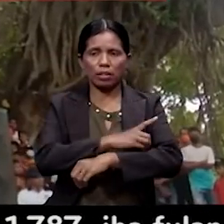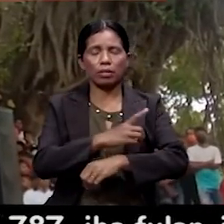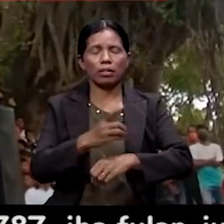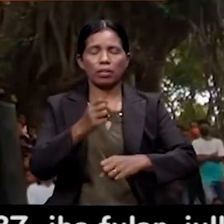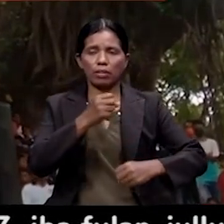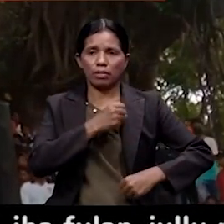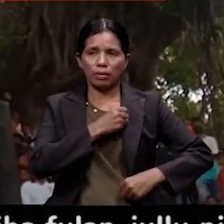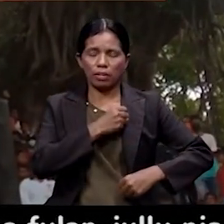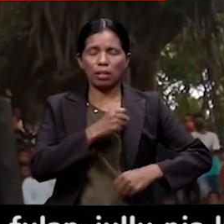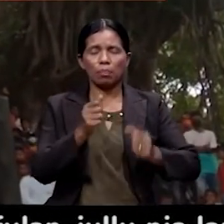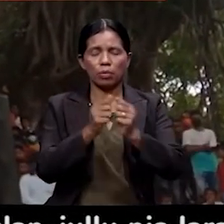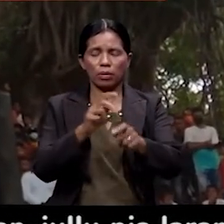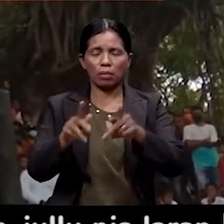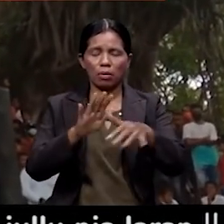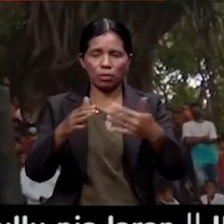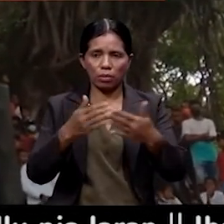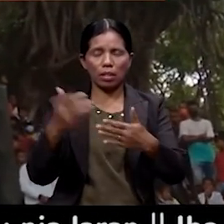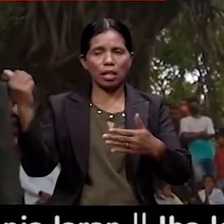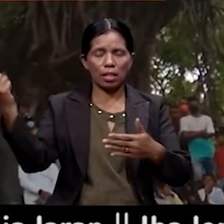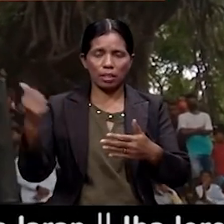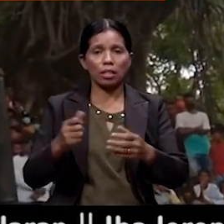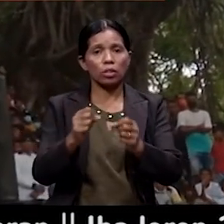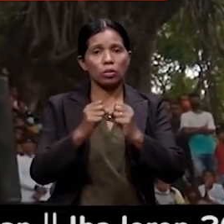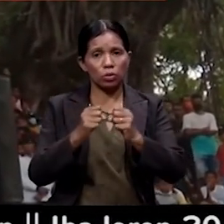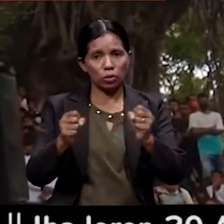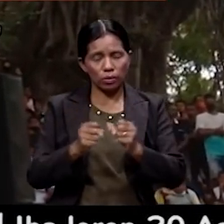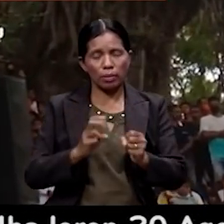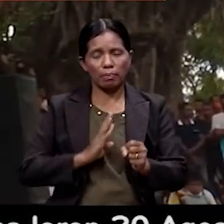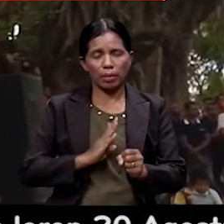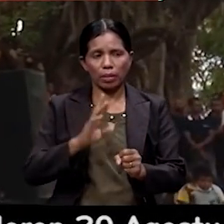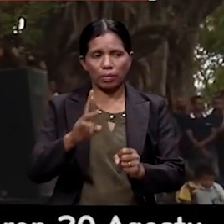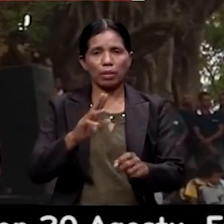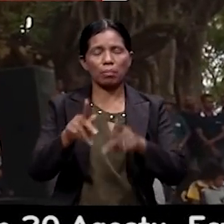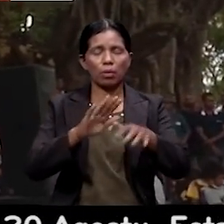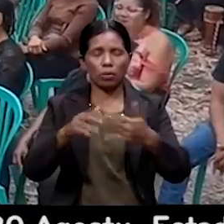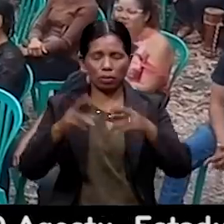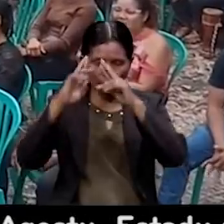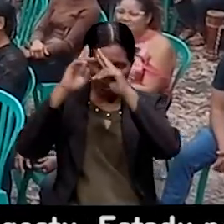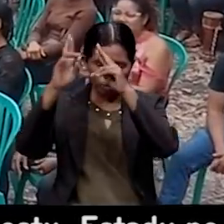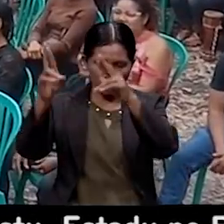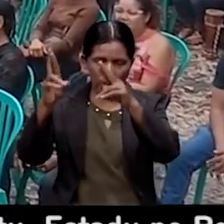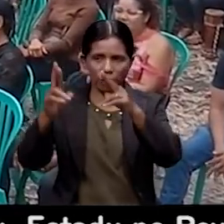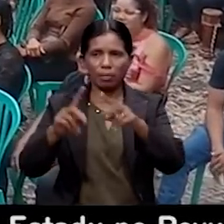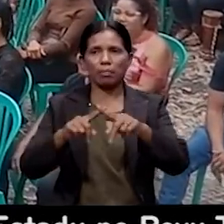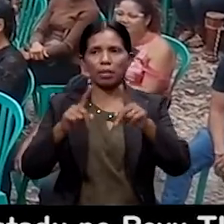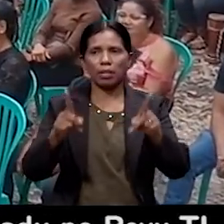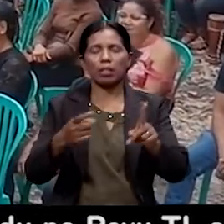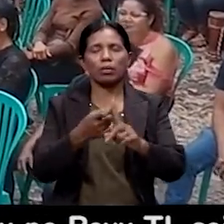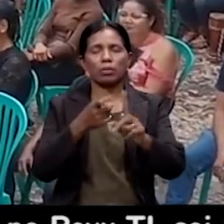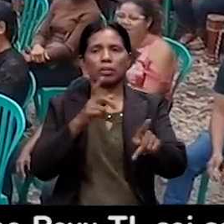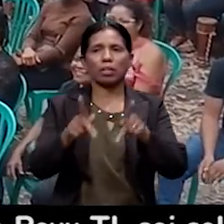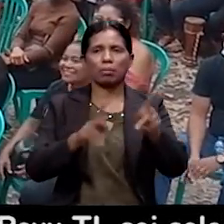ia aldea au hun suku Bekora. Ia celebra saune sanana teten ema hutu respeta falentil sirne luta mabe ukungang ne mai husi